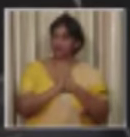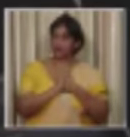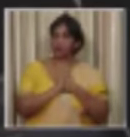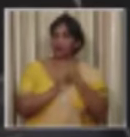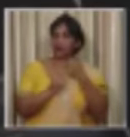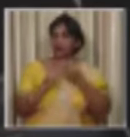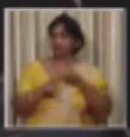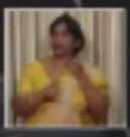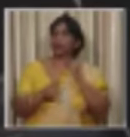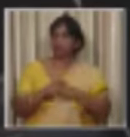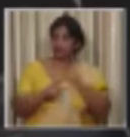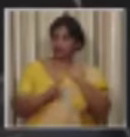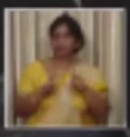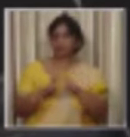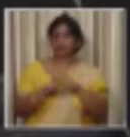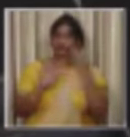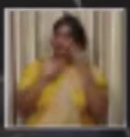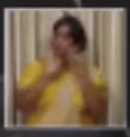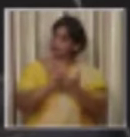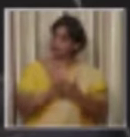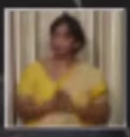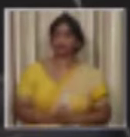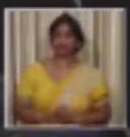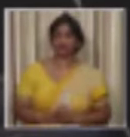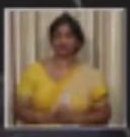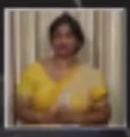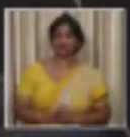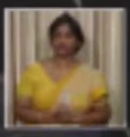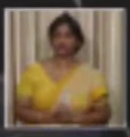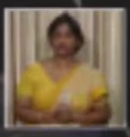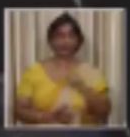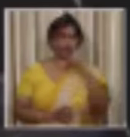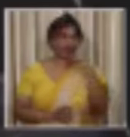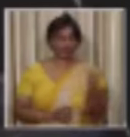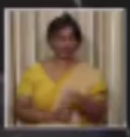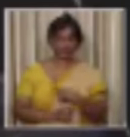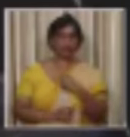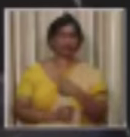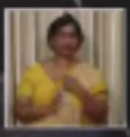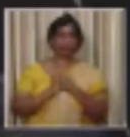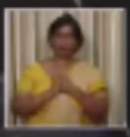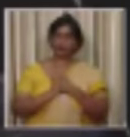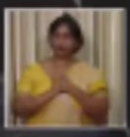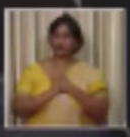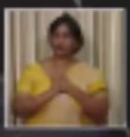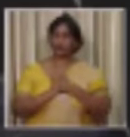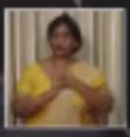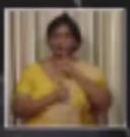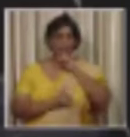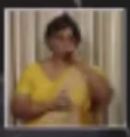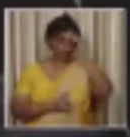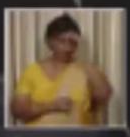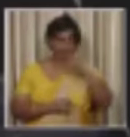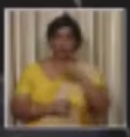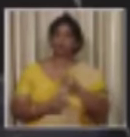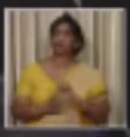හොඳ උදාහරණයක් විදියට ඉදිරිපත් කරන්න පුළුවන්. දවසක් ගරු නියෝජ්‍ය කතානායකතුමනි,